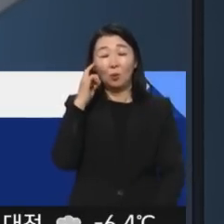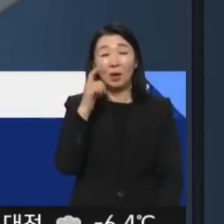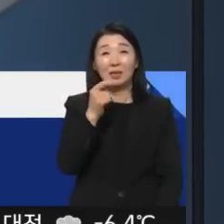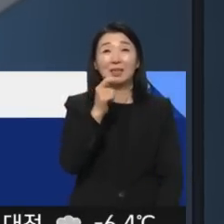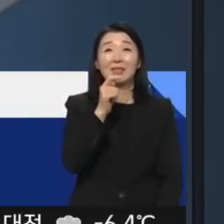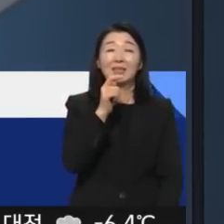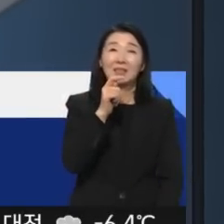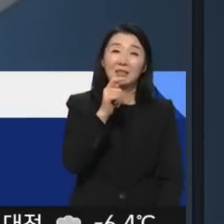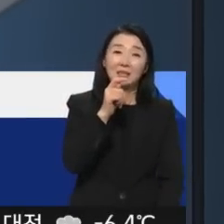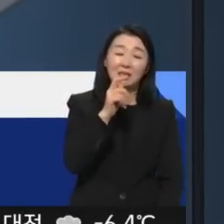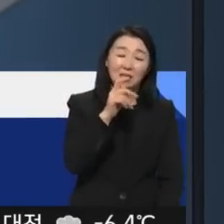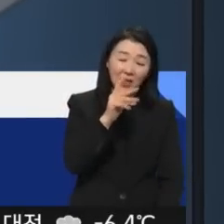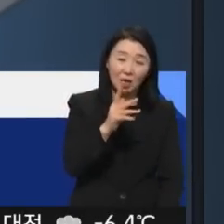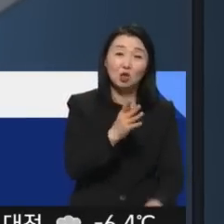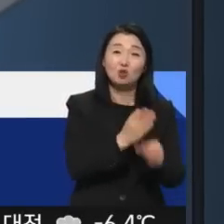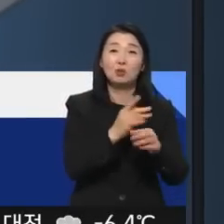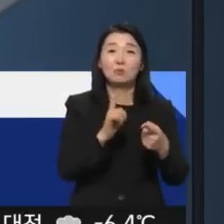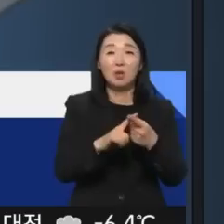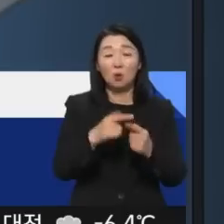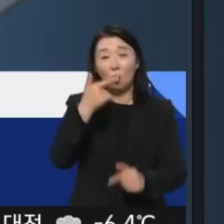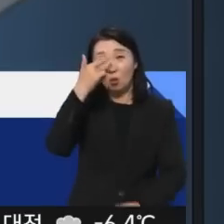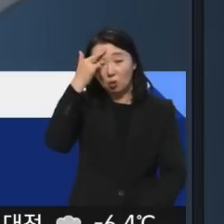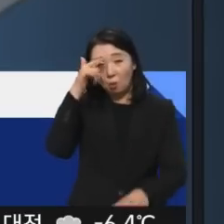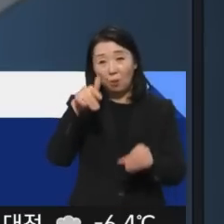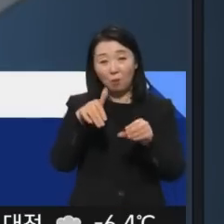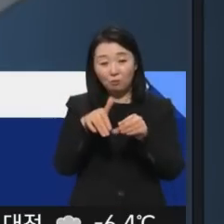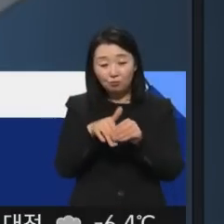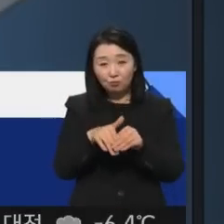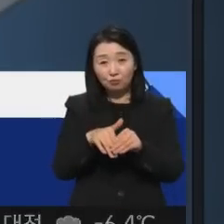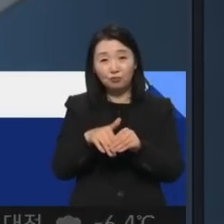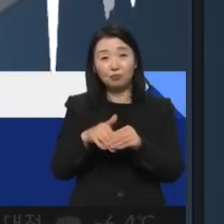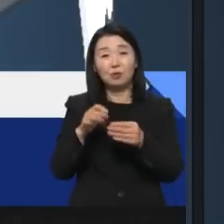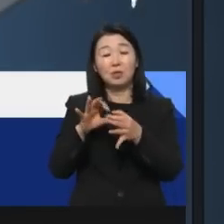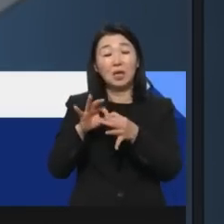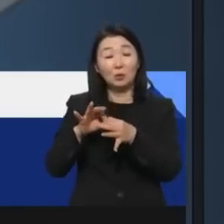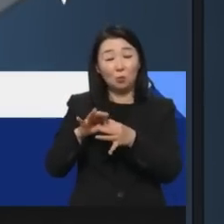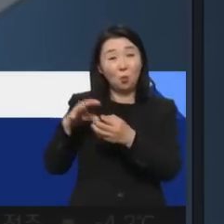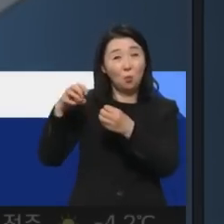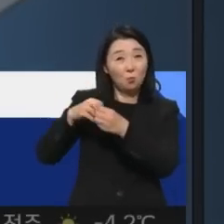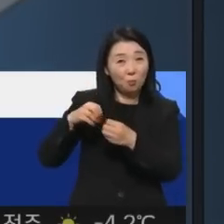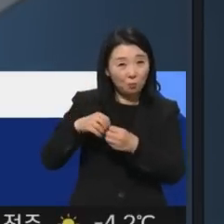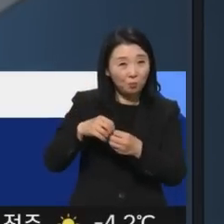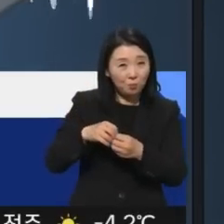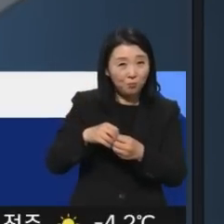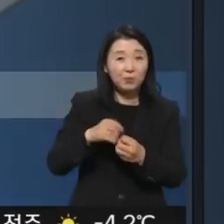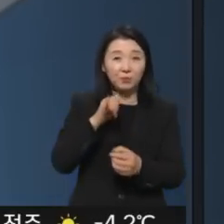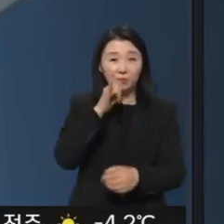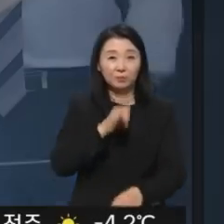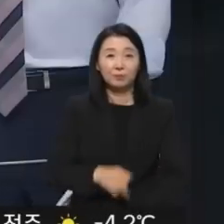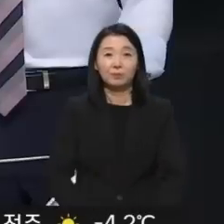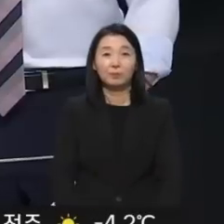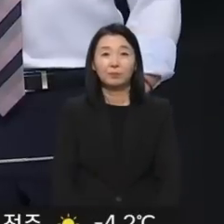하고 노무현 문재인을 잇는 뭐 적자의 성격이 있지 않습니까?